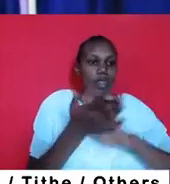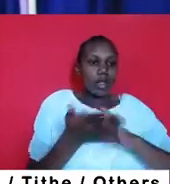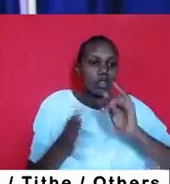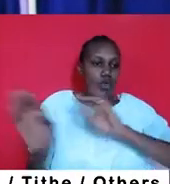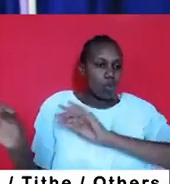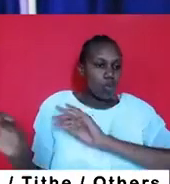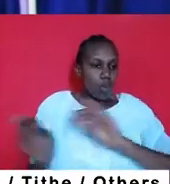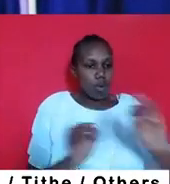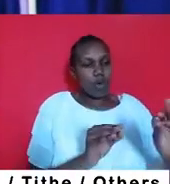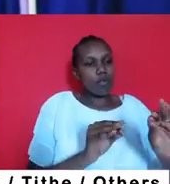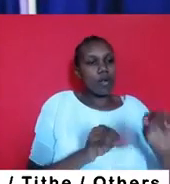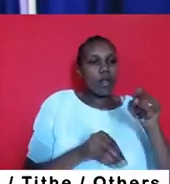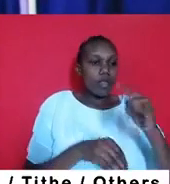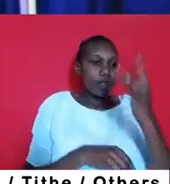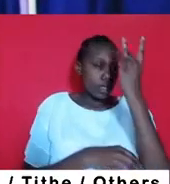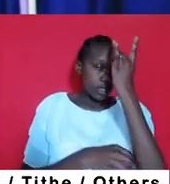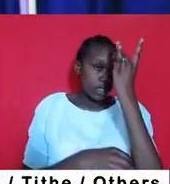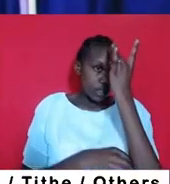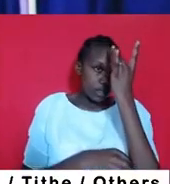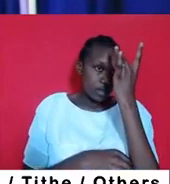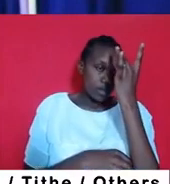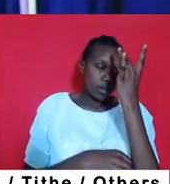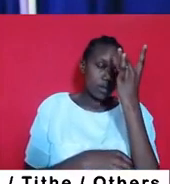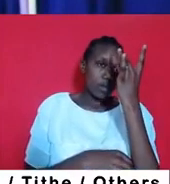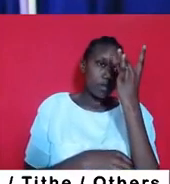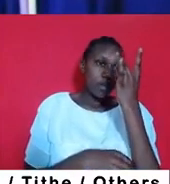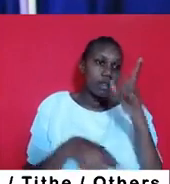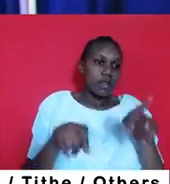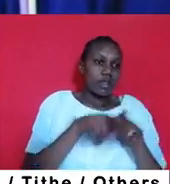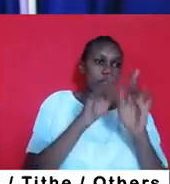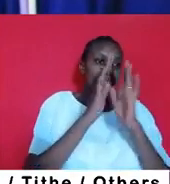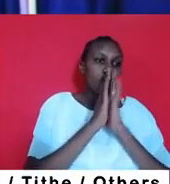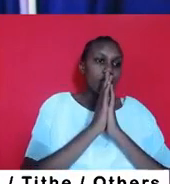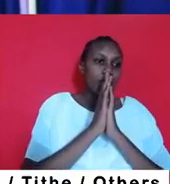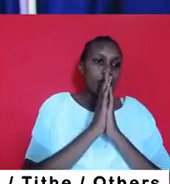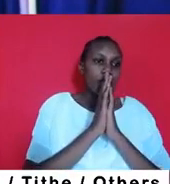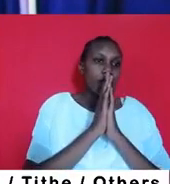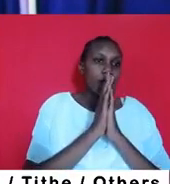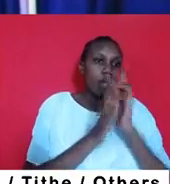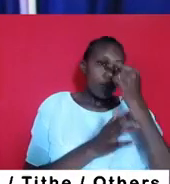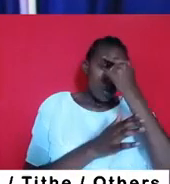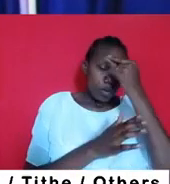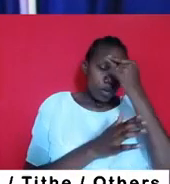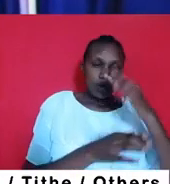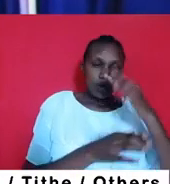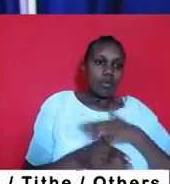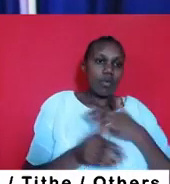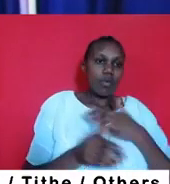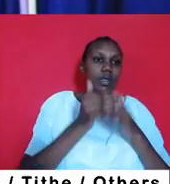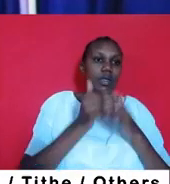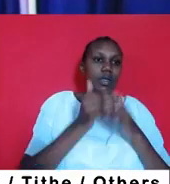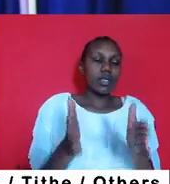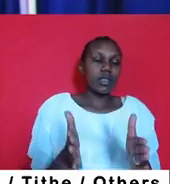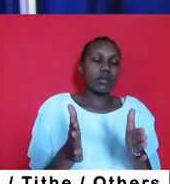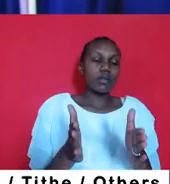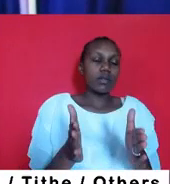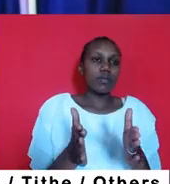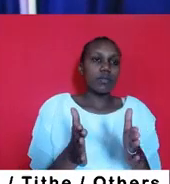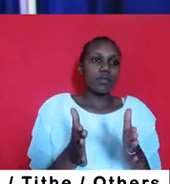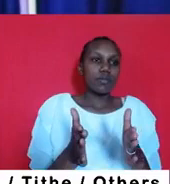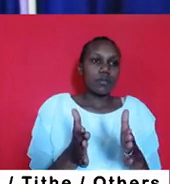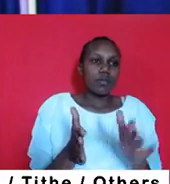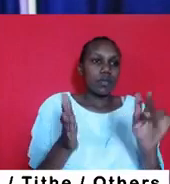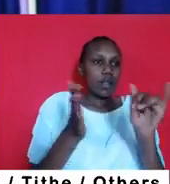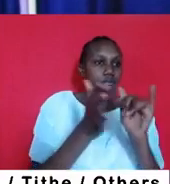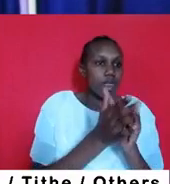utuondolee ugonjwa huu. Baba tunakuomba kwa sababu ya hawa viongozi